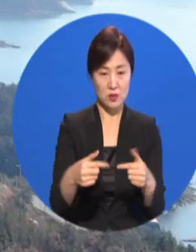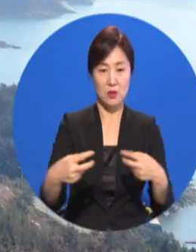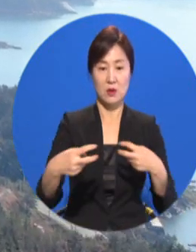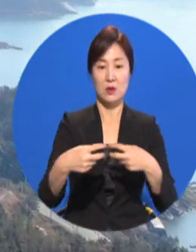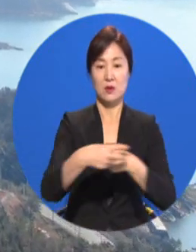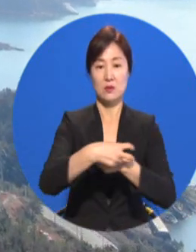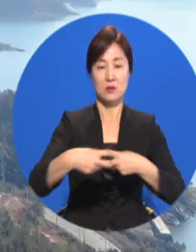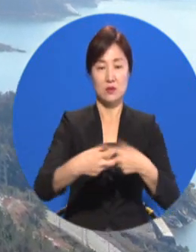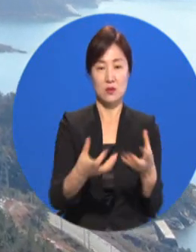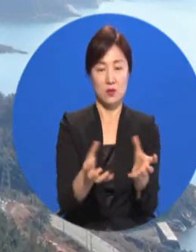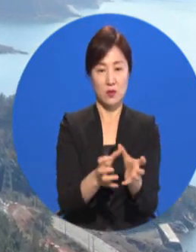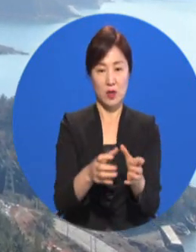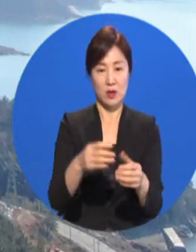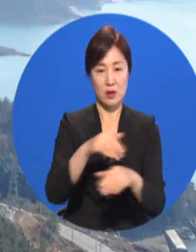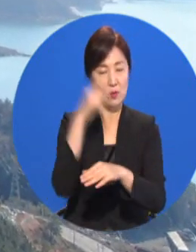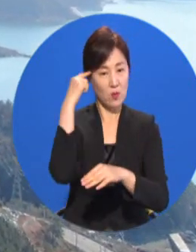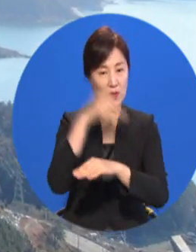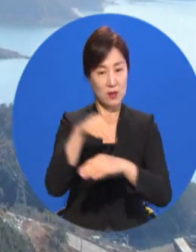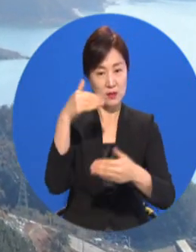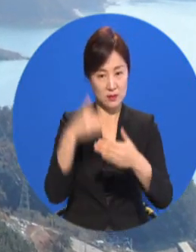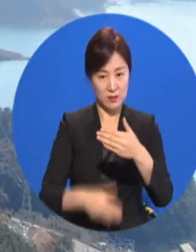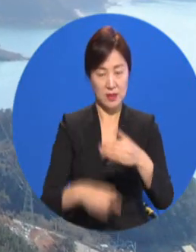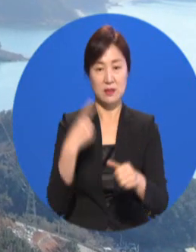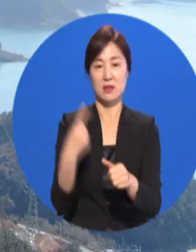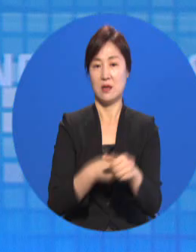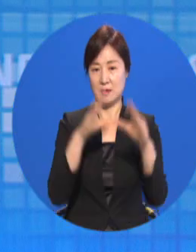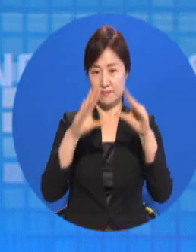등으로 그동안 중단되어 왔습니다